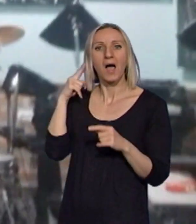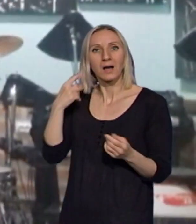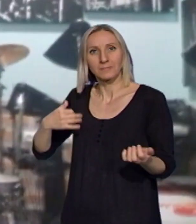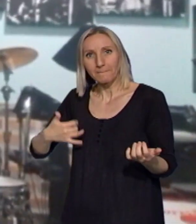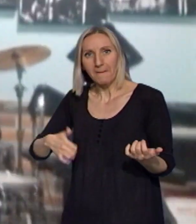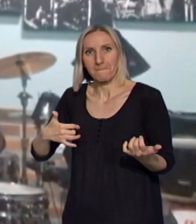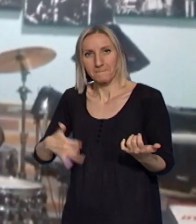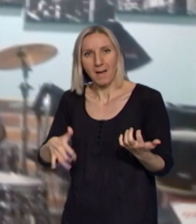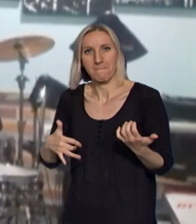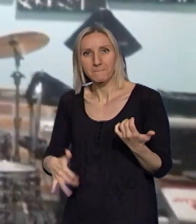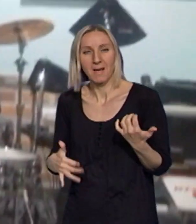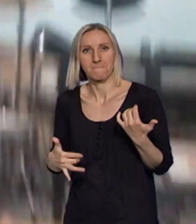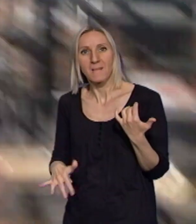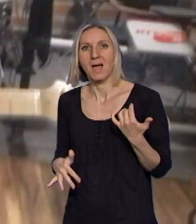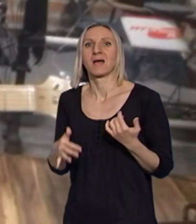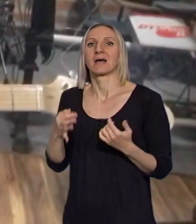C,